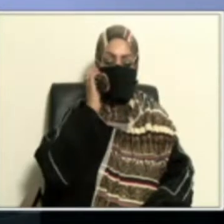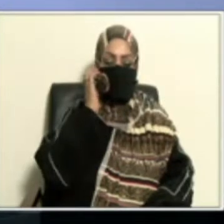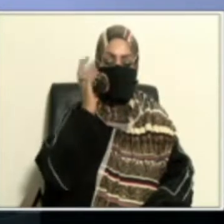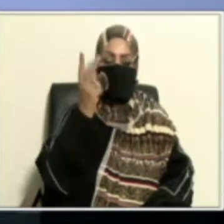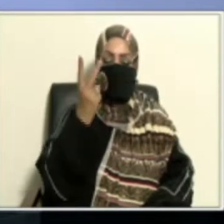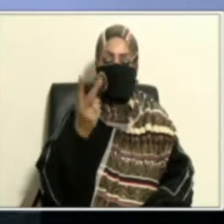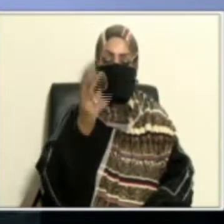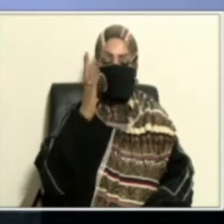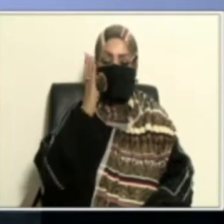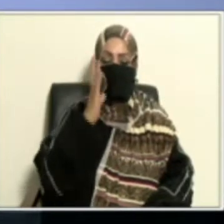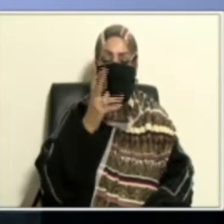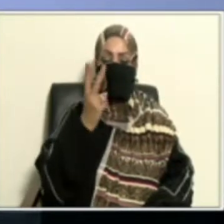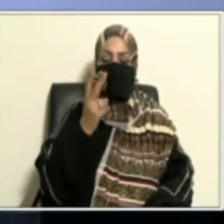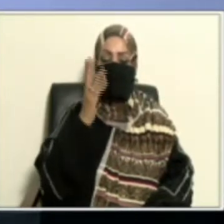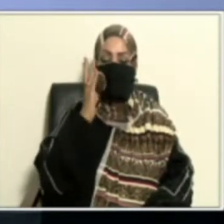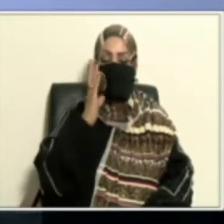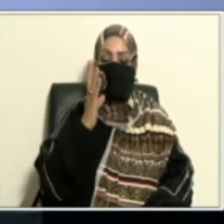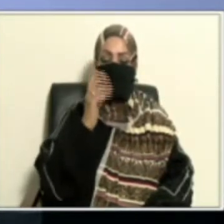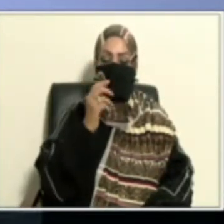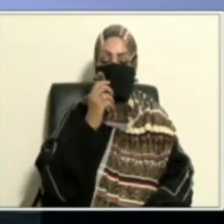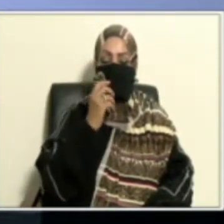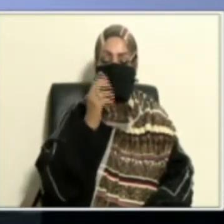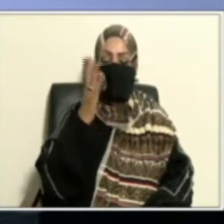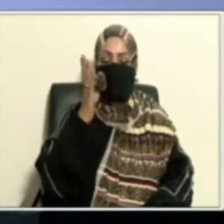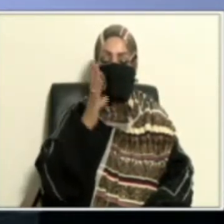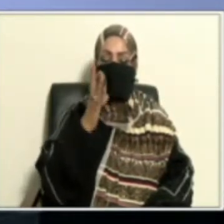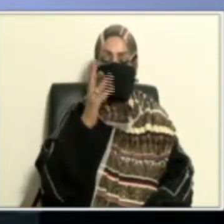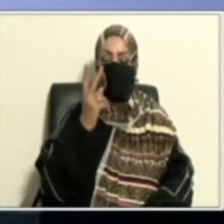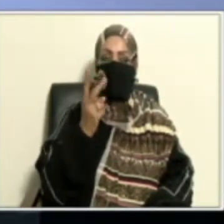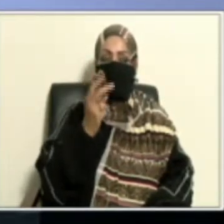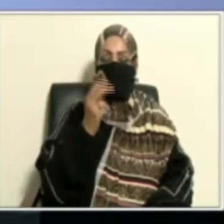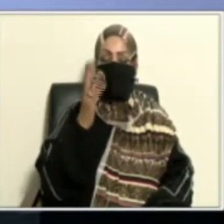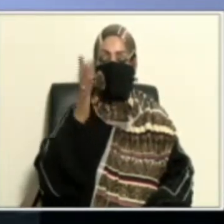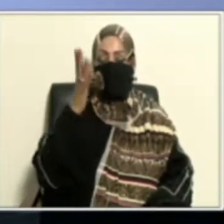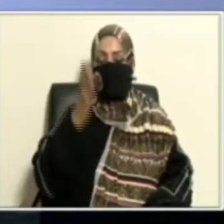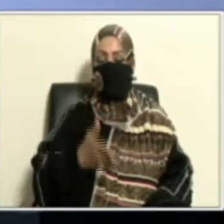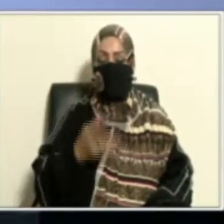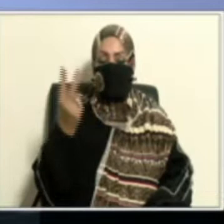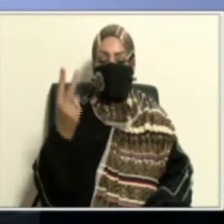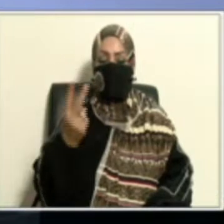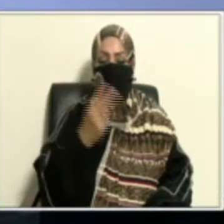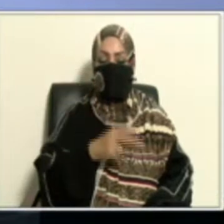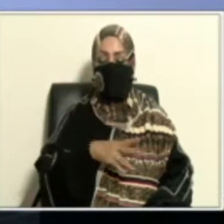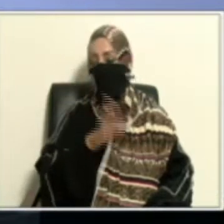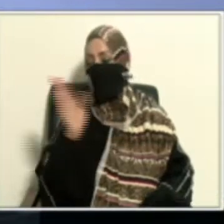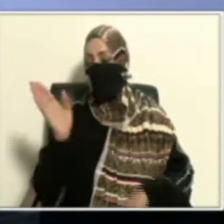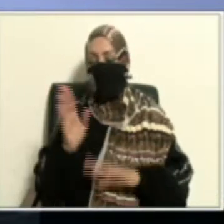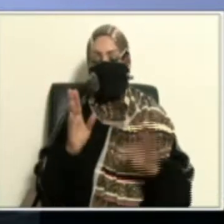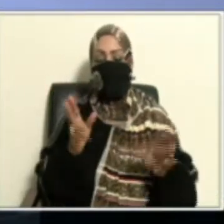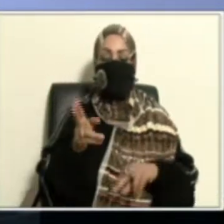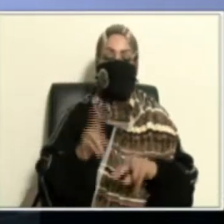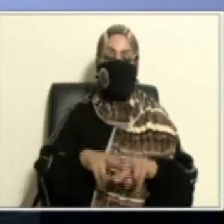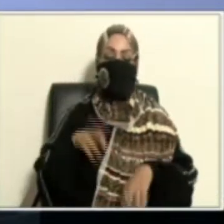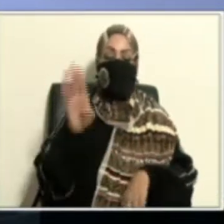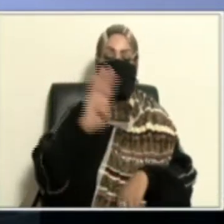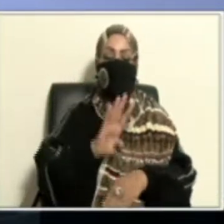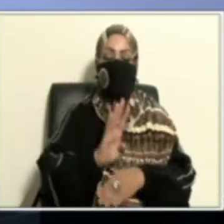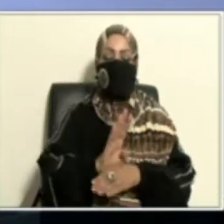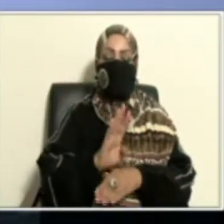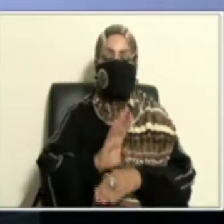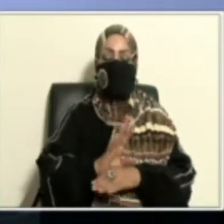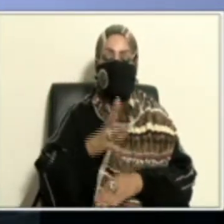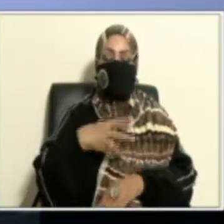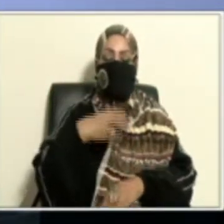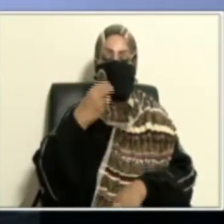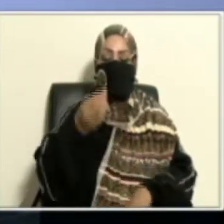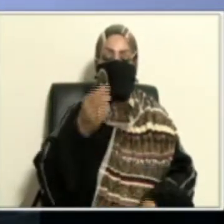الظهر؟ باه تمام باه. باه بالنسبة للأعداد هذه، الحديث اللي بتاع زمان والأعداد اللي فيه أعداد والحاجات هذه